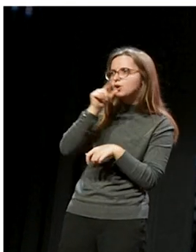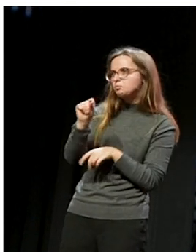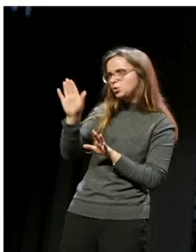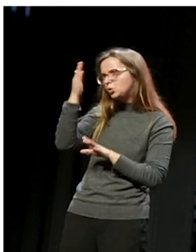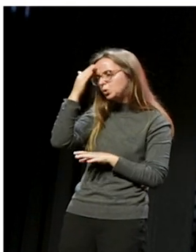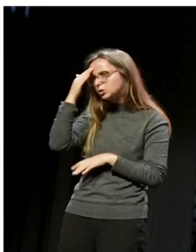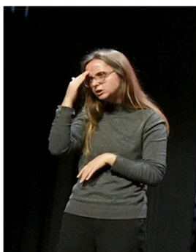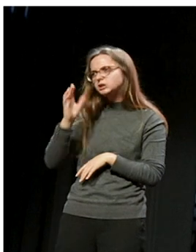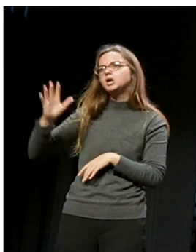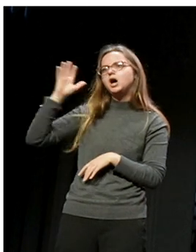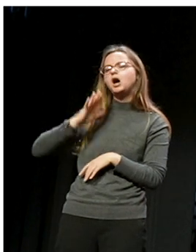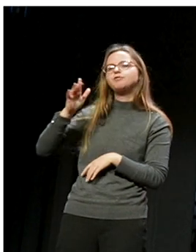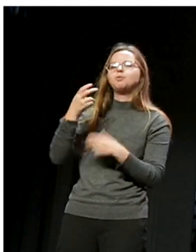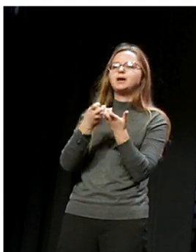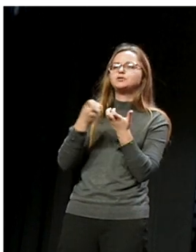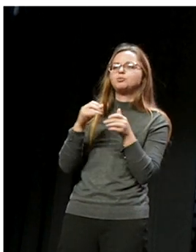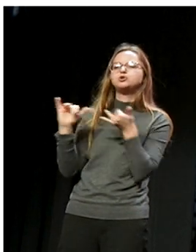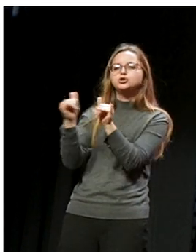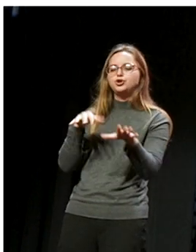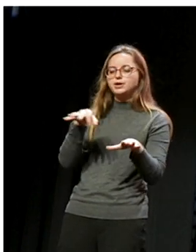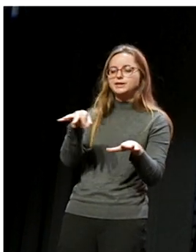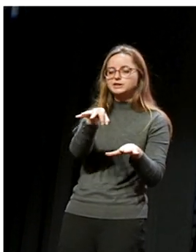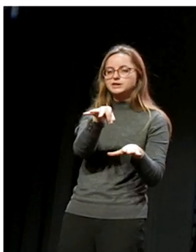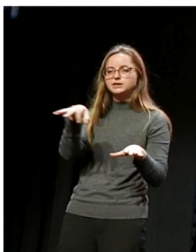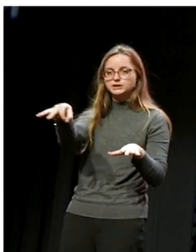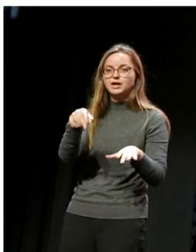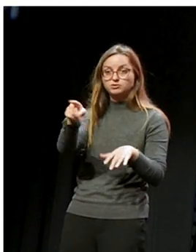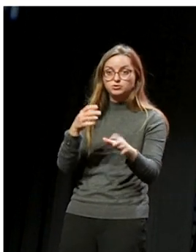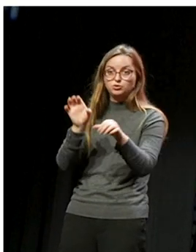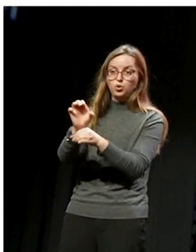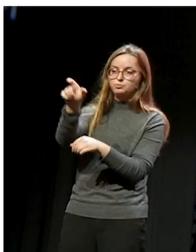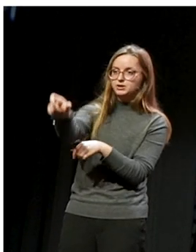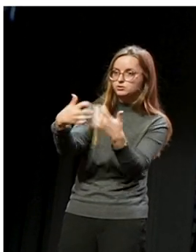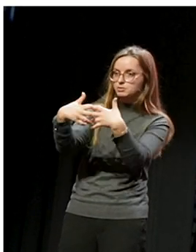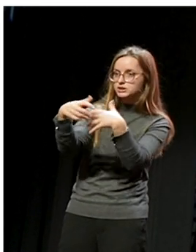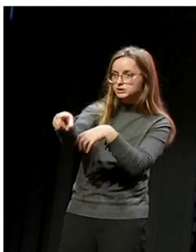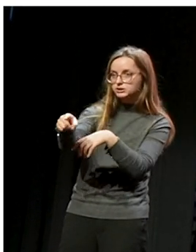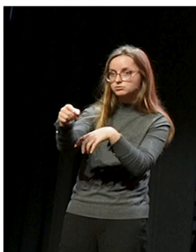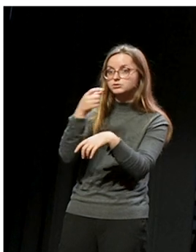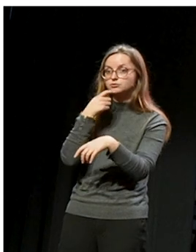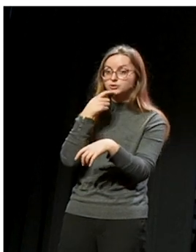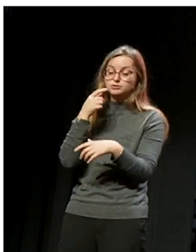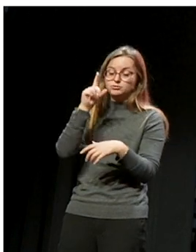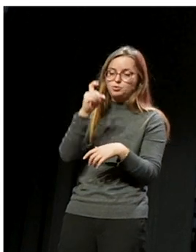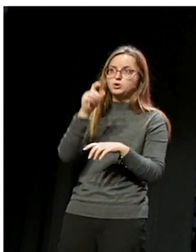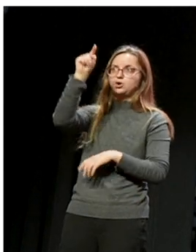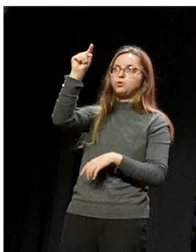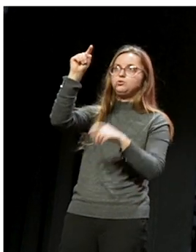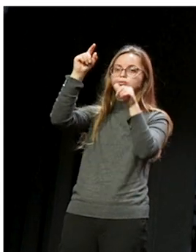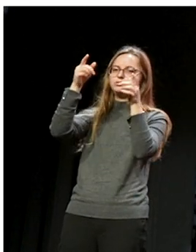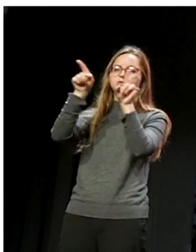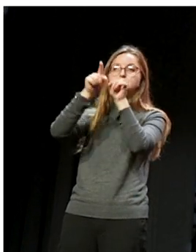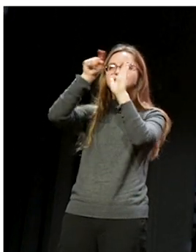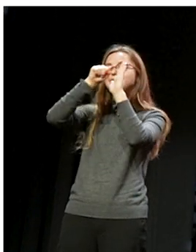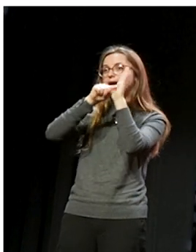battu Kasparov aux échecs ou des choses comme ça, ce sont des systèmes experts, c'est-à-dire que c'est des systèmes où on va du haut vers le bas. C'est-à-dire qu'on explique exactement comme une règle du jeu